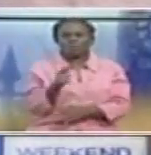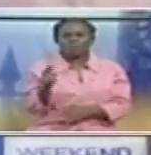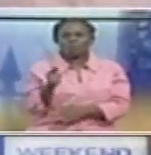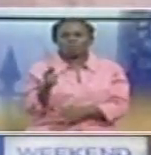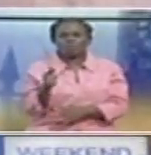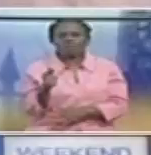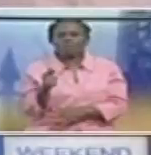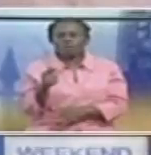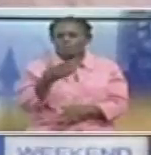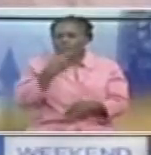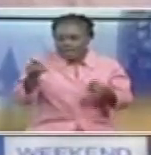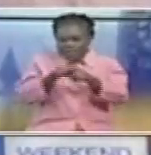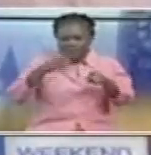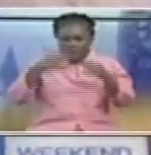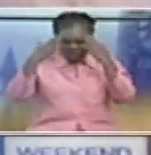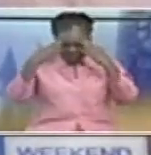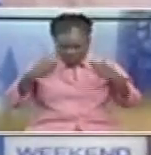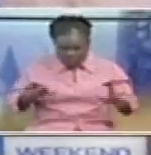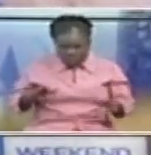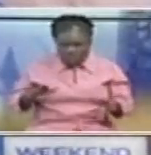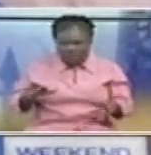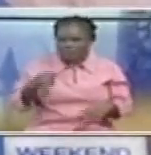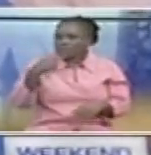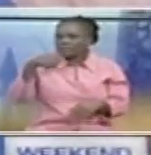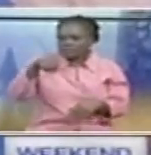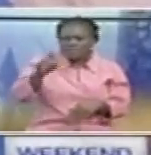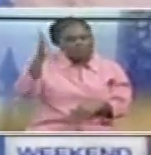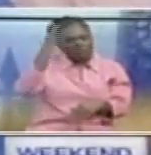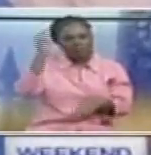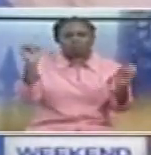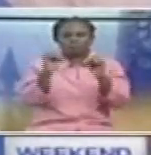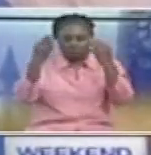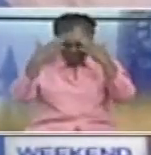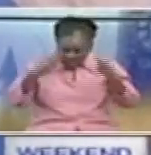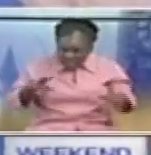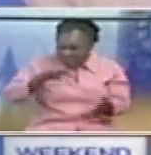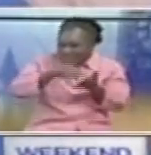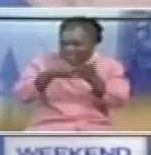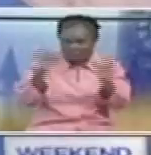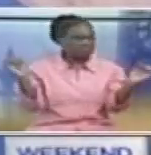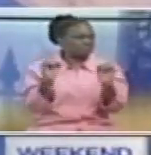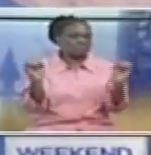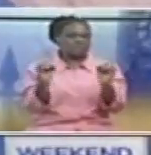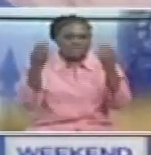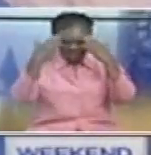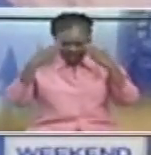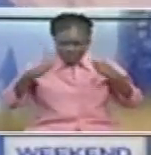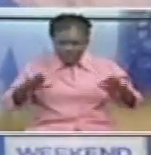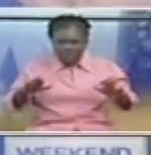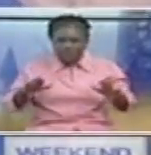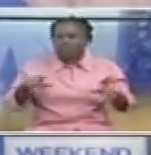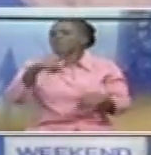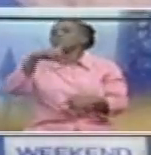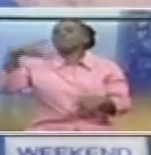Ndugu yangu ni Muislamu. Wenye wanasema hivyo wao wenyewe hawajui maana Uislamu ni nini. Uislamu haisemi